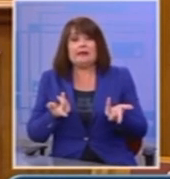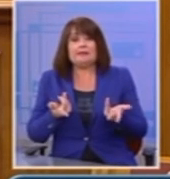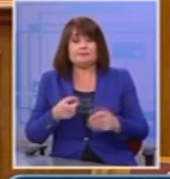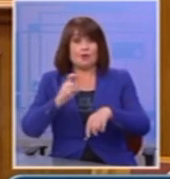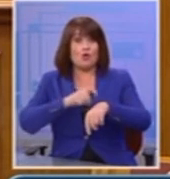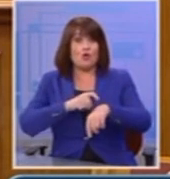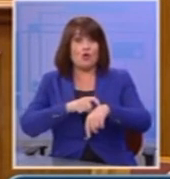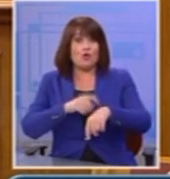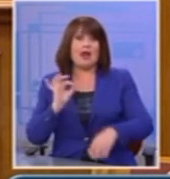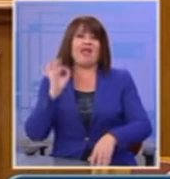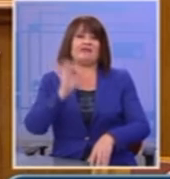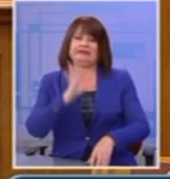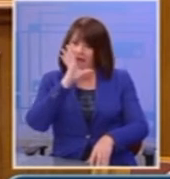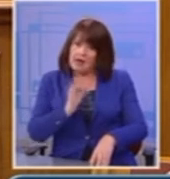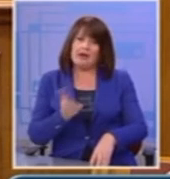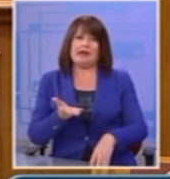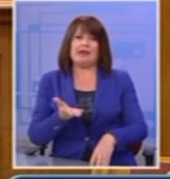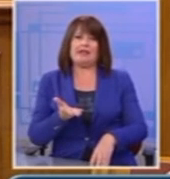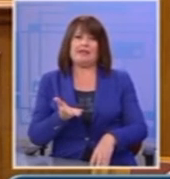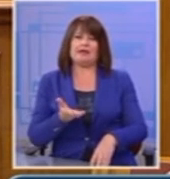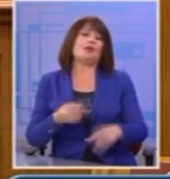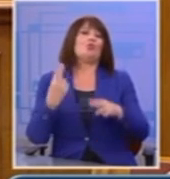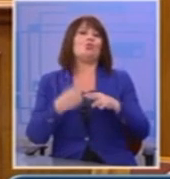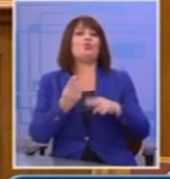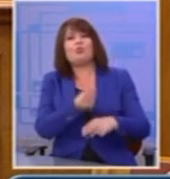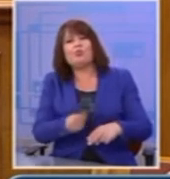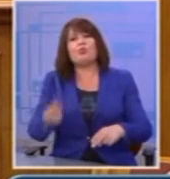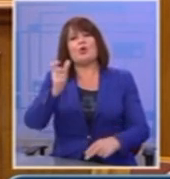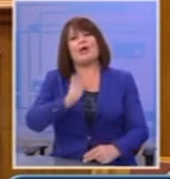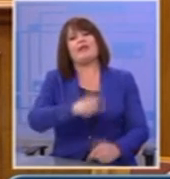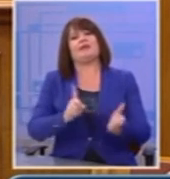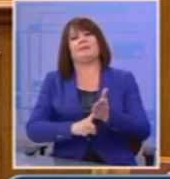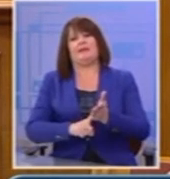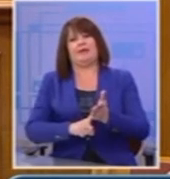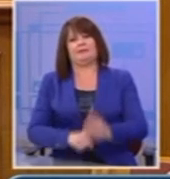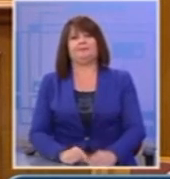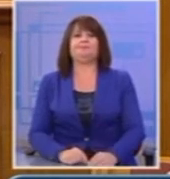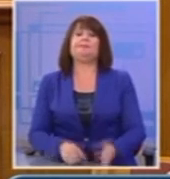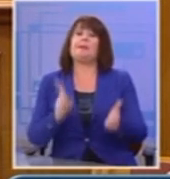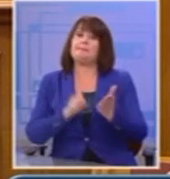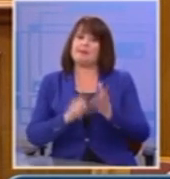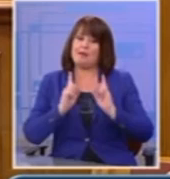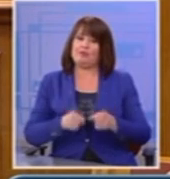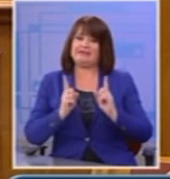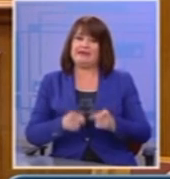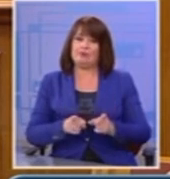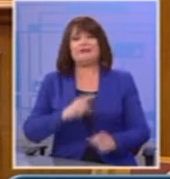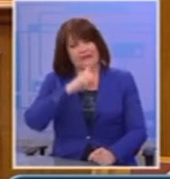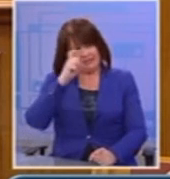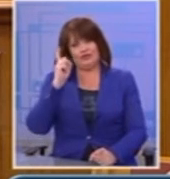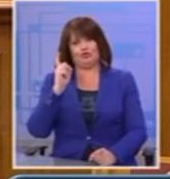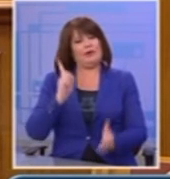ώρα της αλήθειας και των μεγάλων υπερβάσεων. Απαιτούνται αποφάσεις